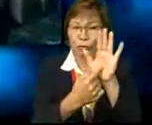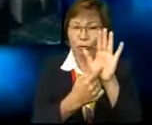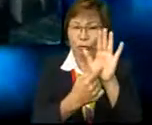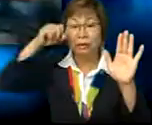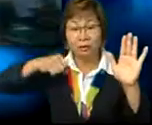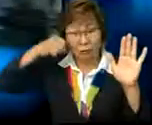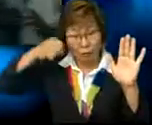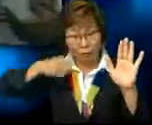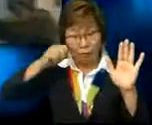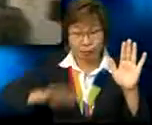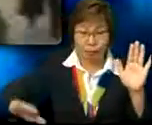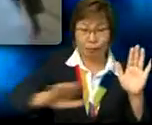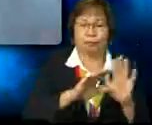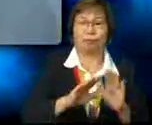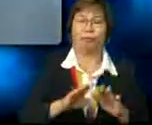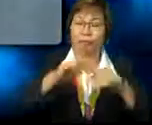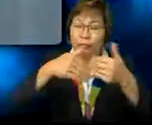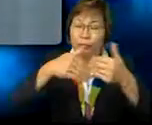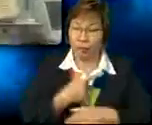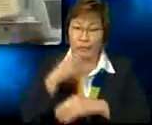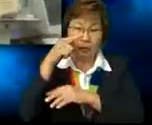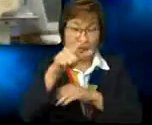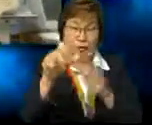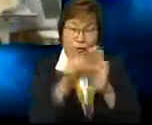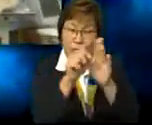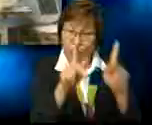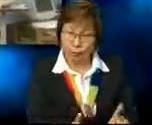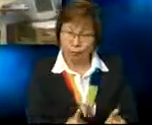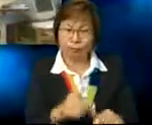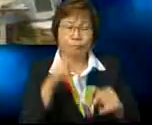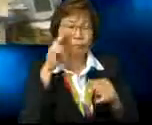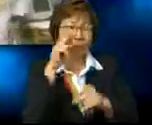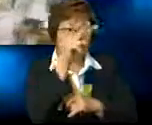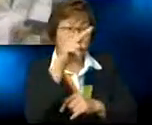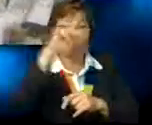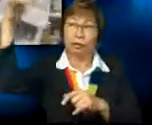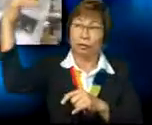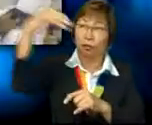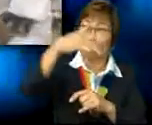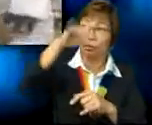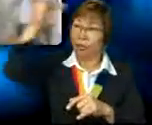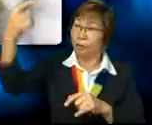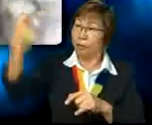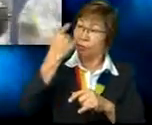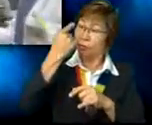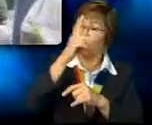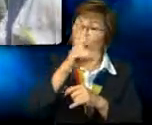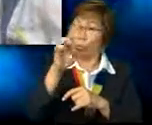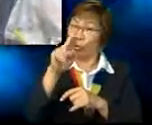di mana kalau macam mana kita lihat seseorang ya. Pertama, kita perlukan cahaya masuk pada bahagian kornea yang